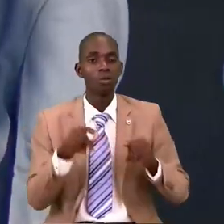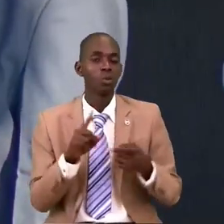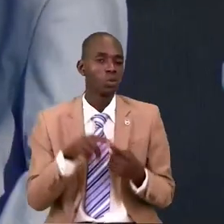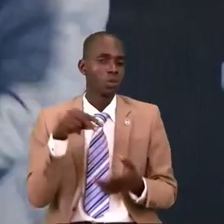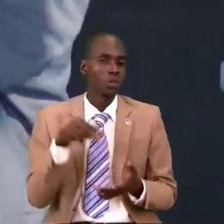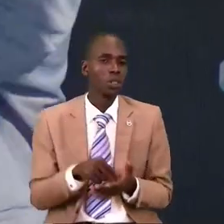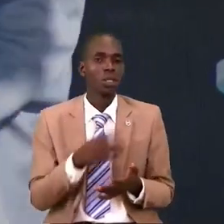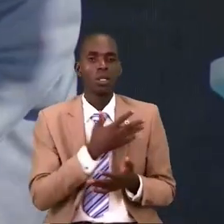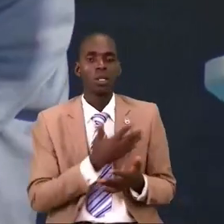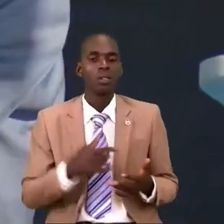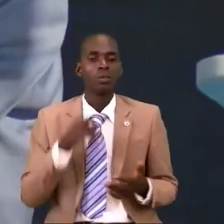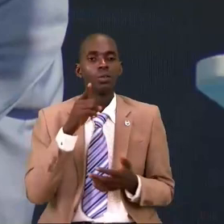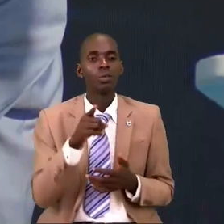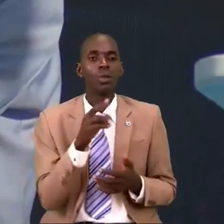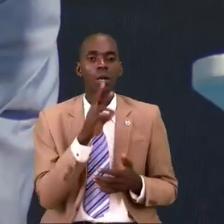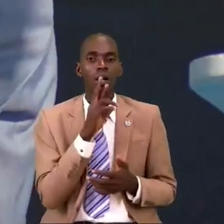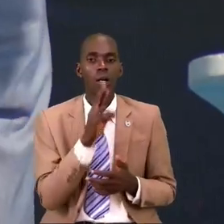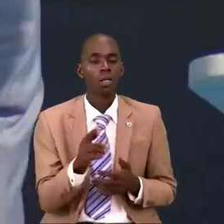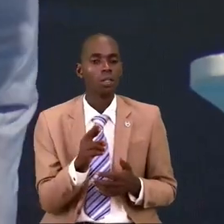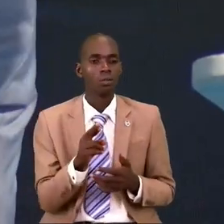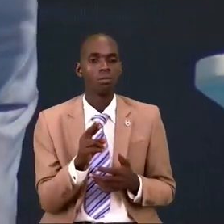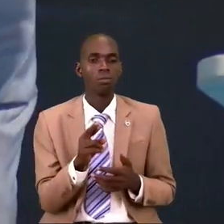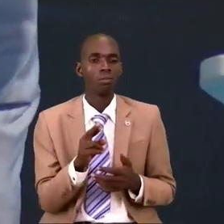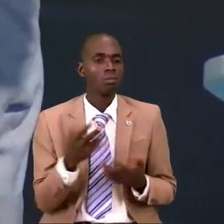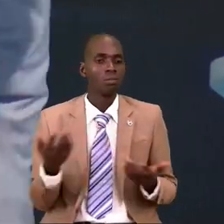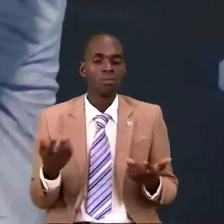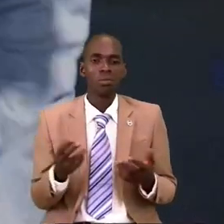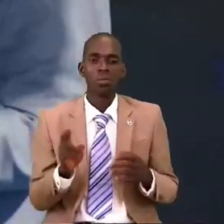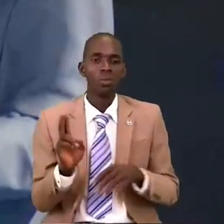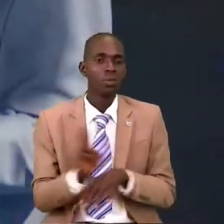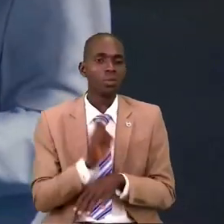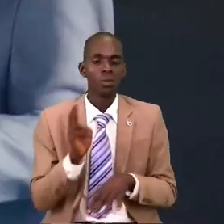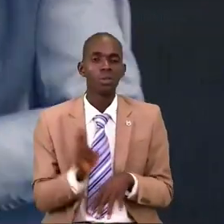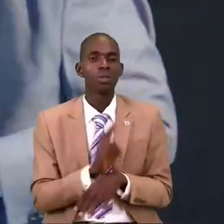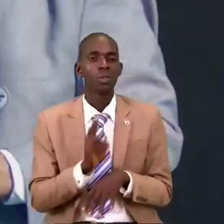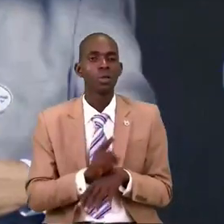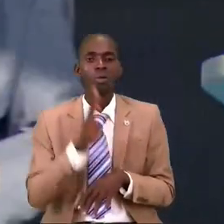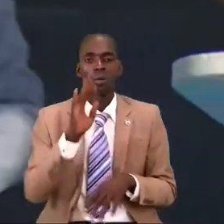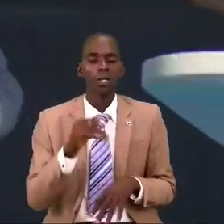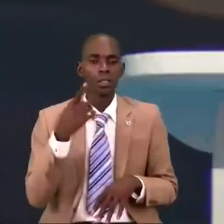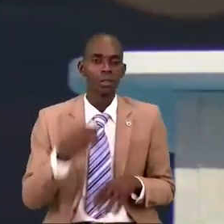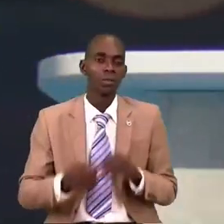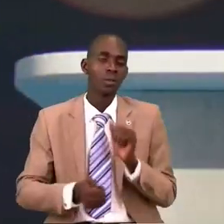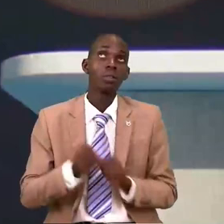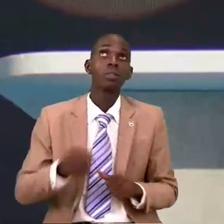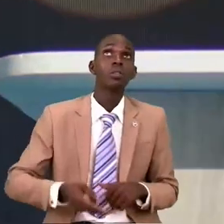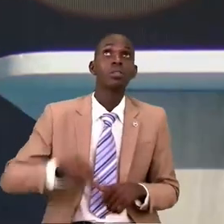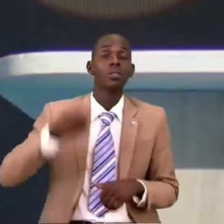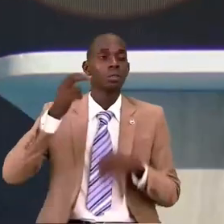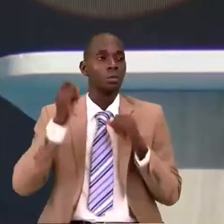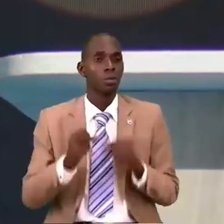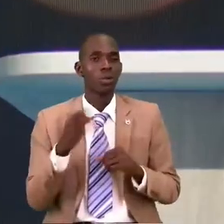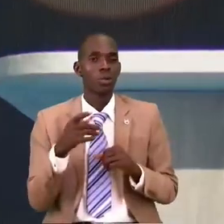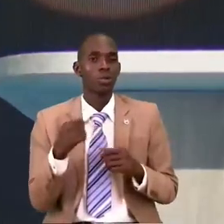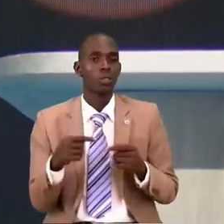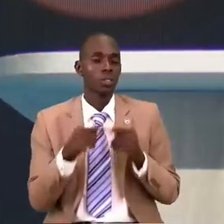littéralement, tu tiens par la grande puissance de Dieu. Et tu arrives à vaincre le